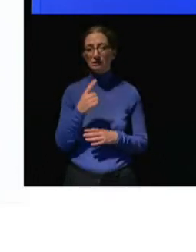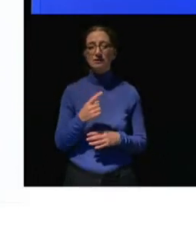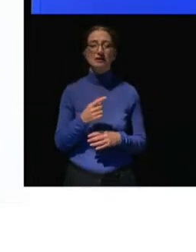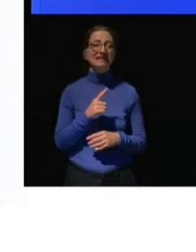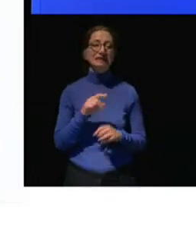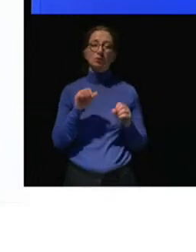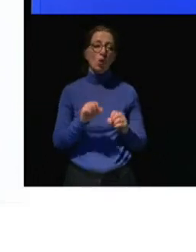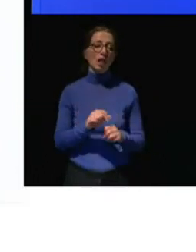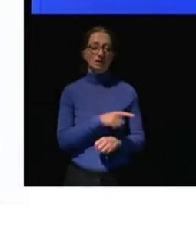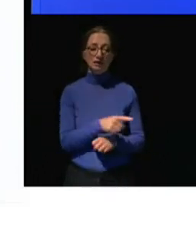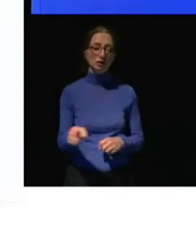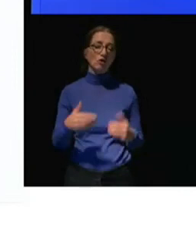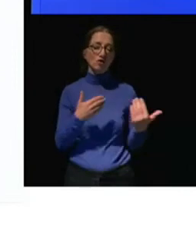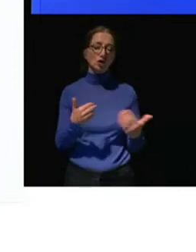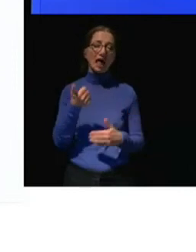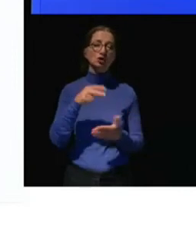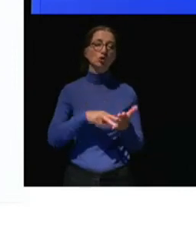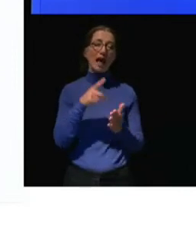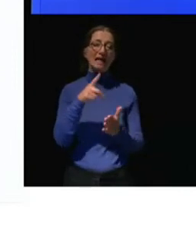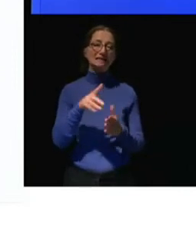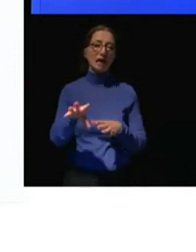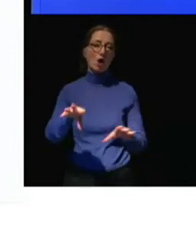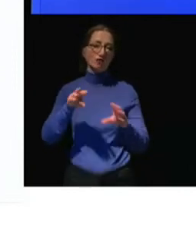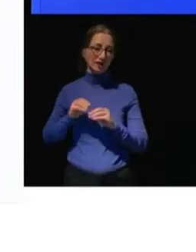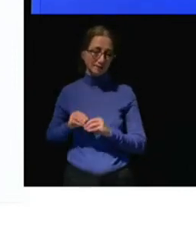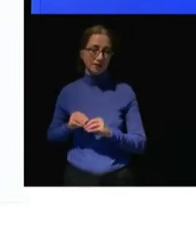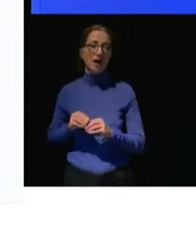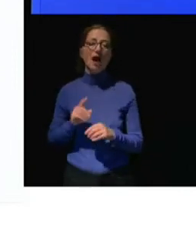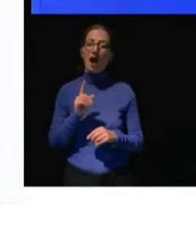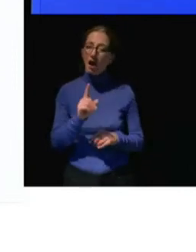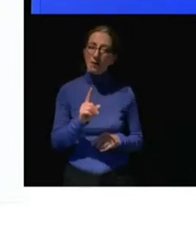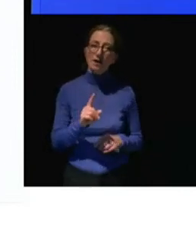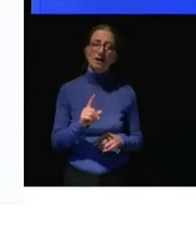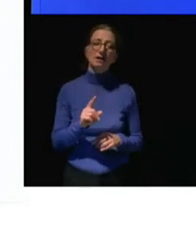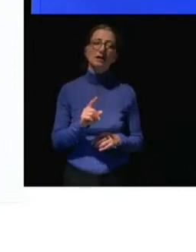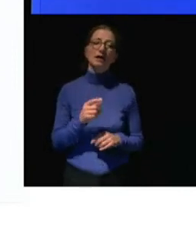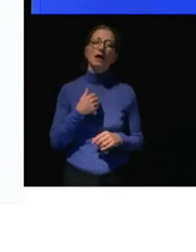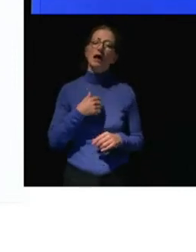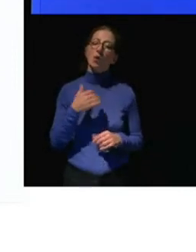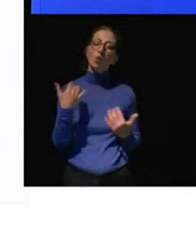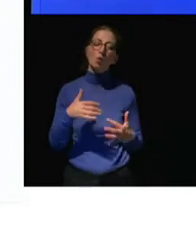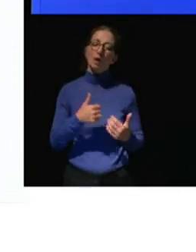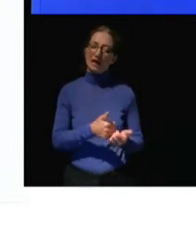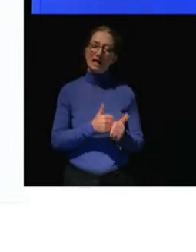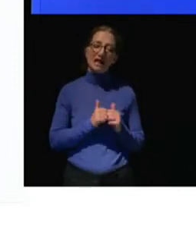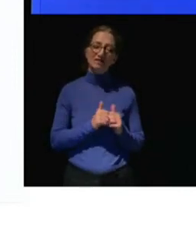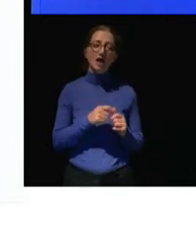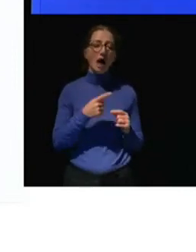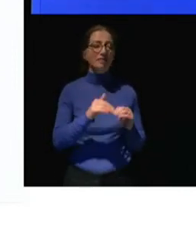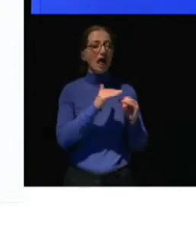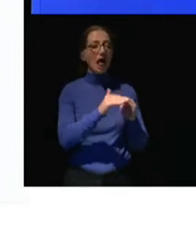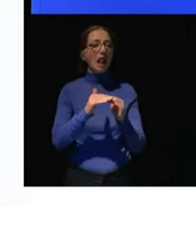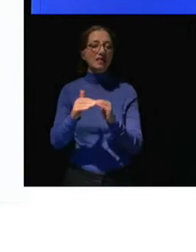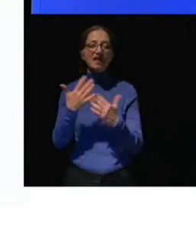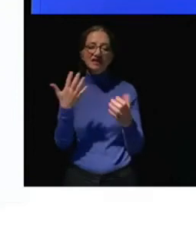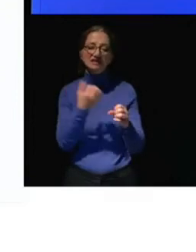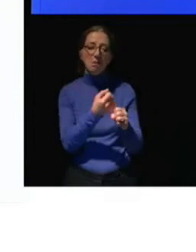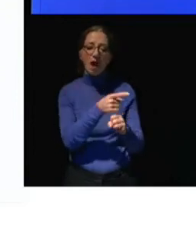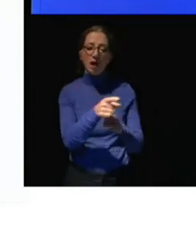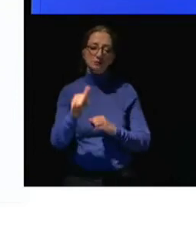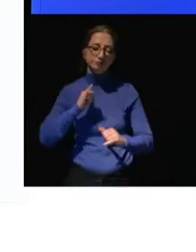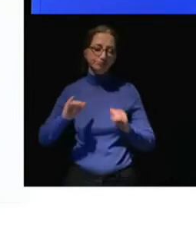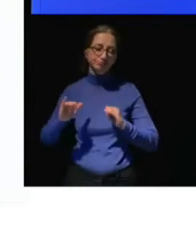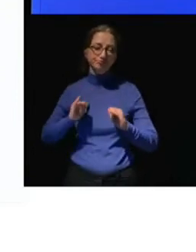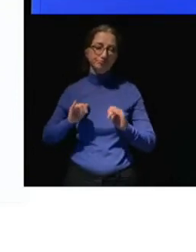1:1 zu übersetzen, aber wir fanden es wirklich sehr hilfreich zu hören, wie andere Länder damit umgegangen sind, woran sie gedacht haben, dass sie das